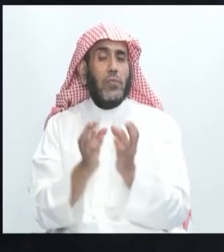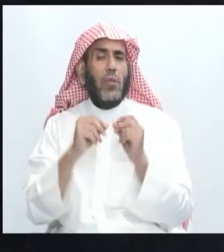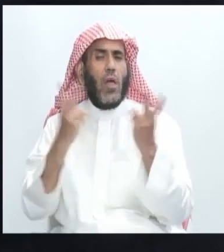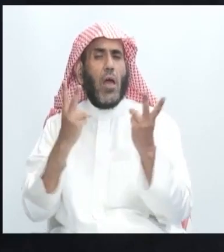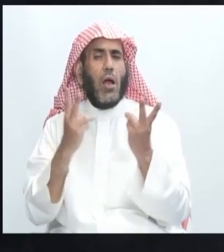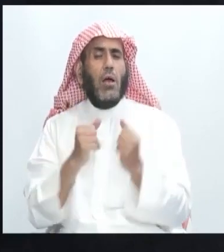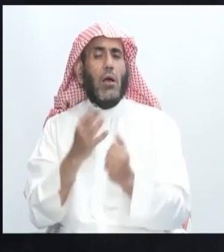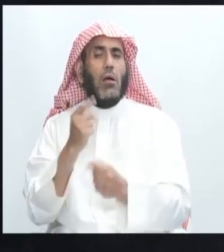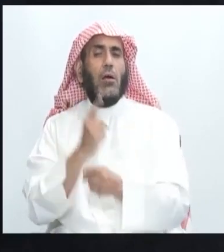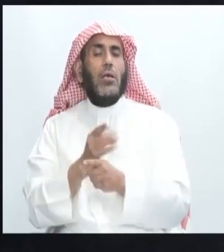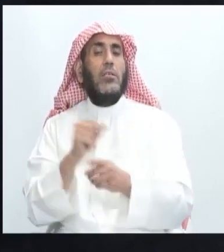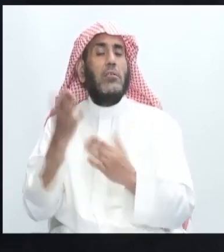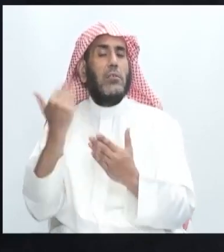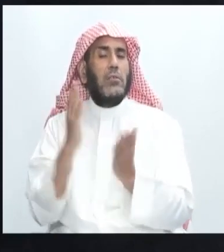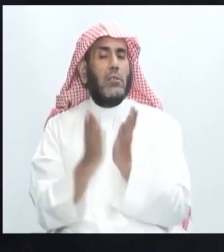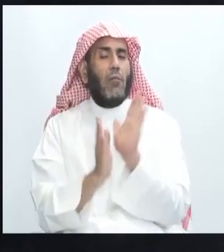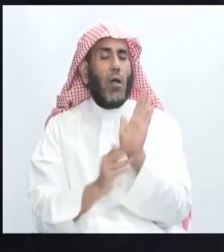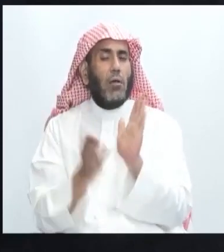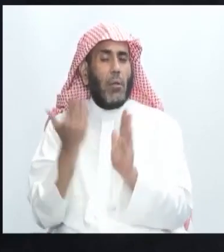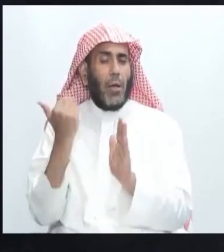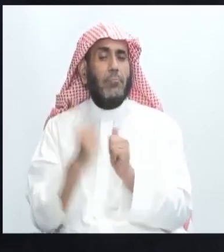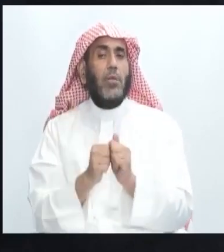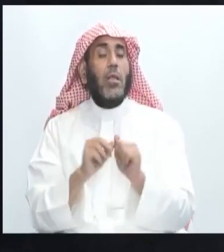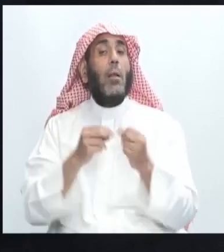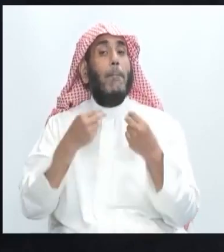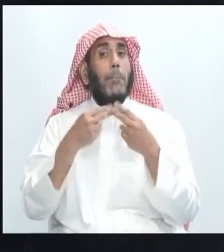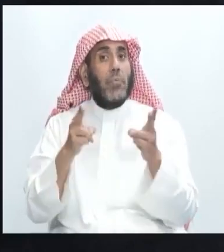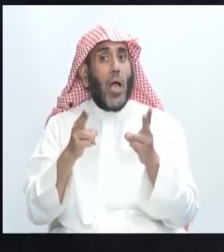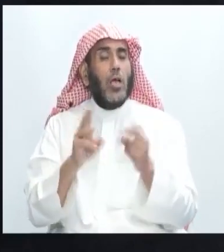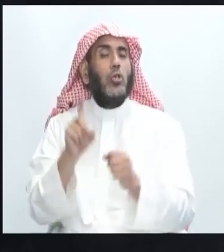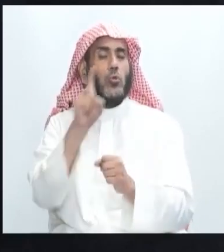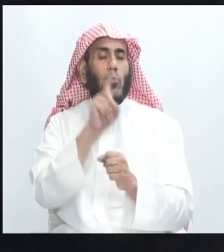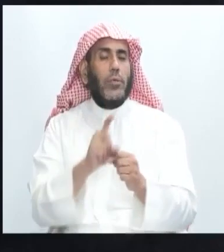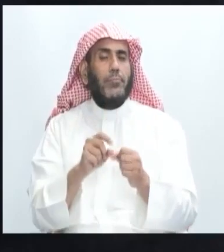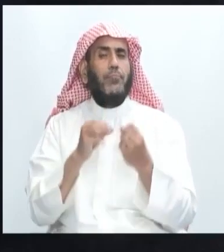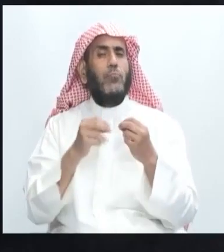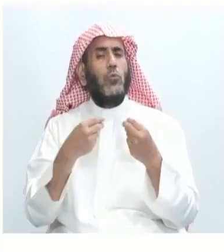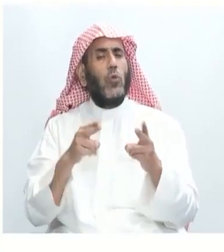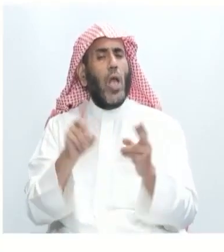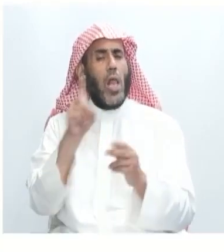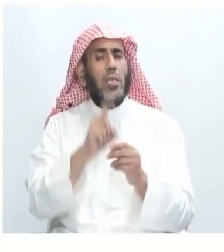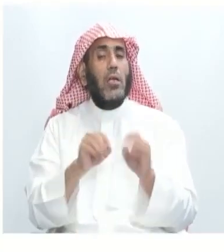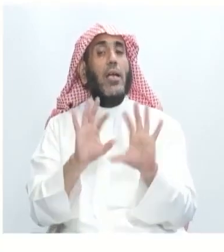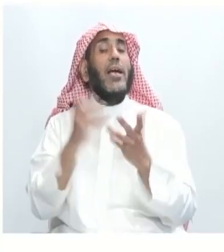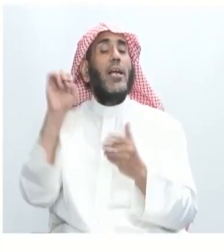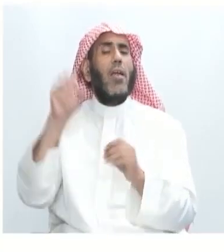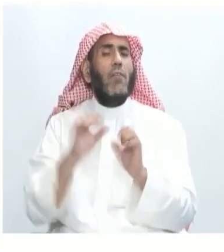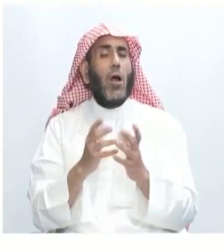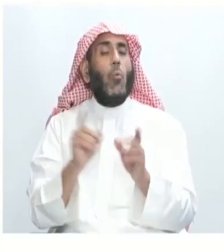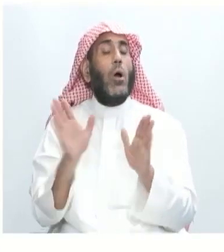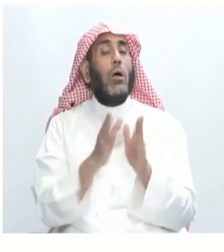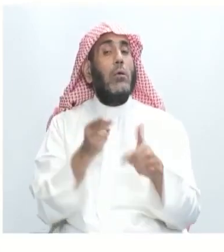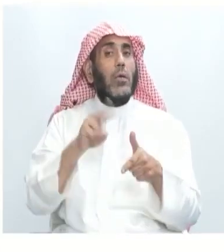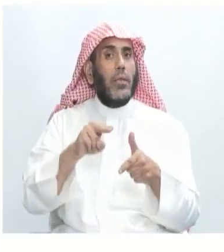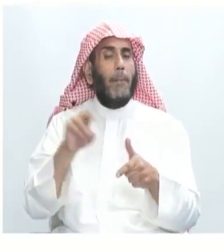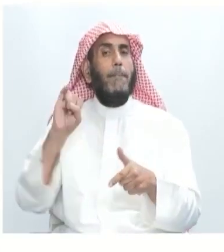ريت في الصفحه السابقه ايضا هنا مفتاح ل للسؤال فهنا مفاتيح مفتاح الاسئله هنا كيف وايضا ما